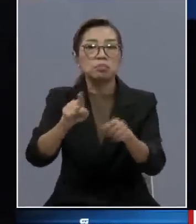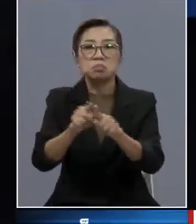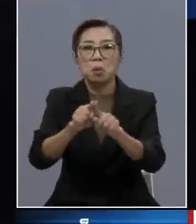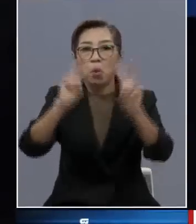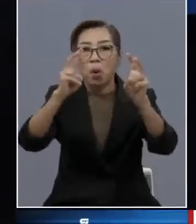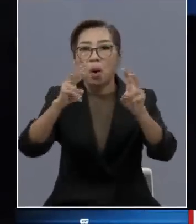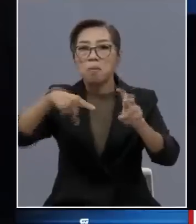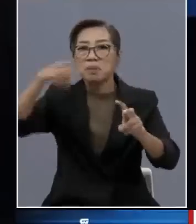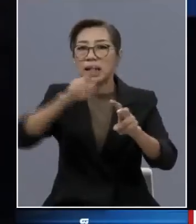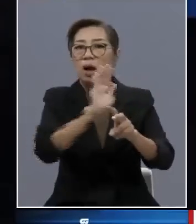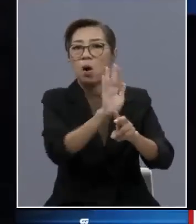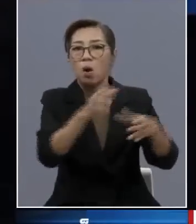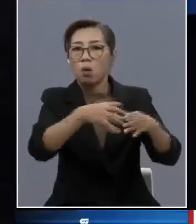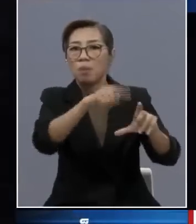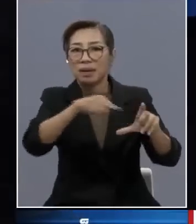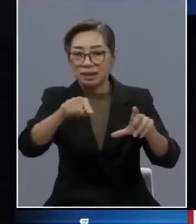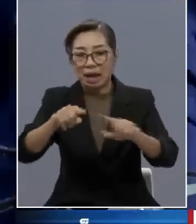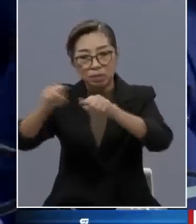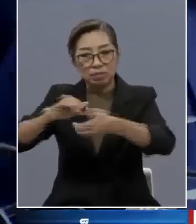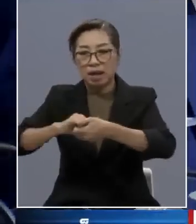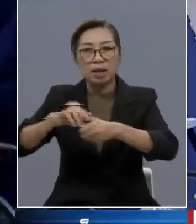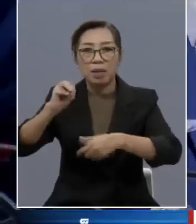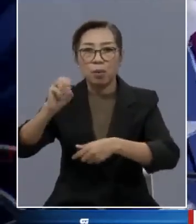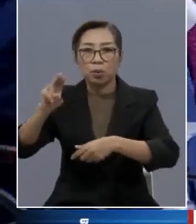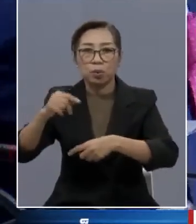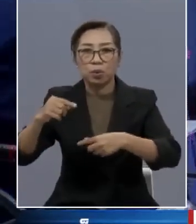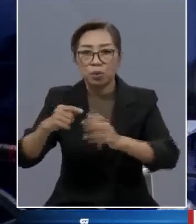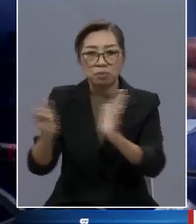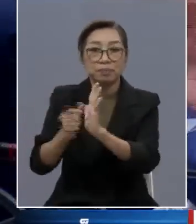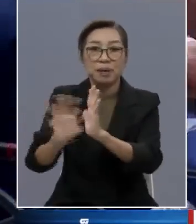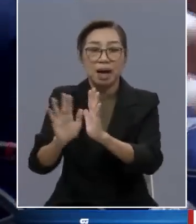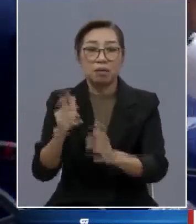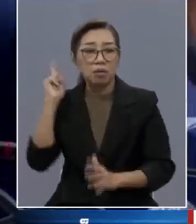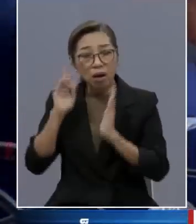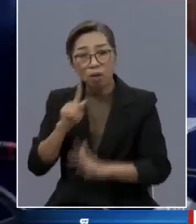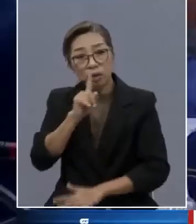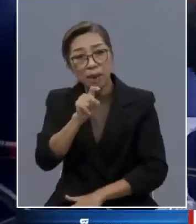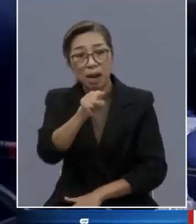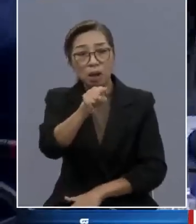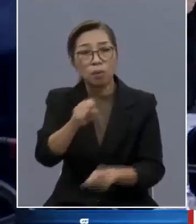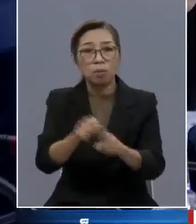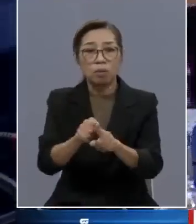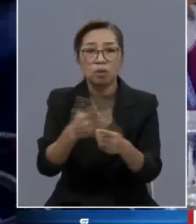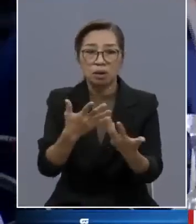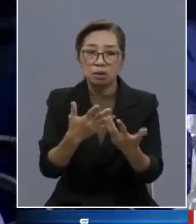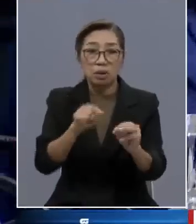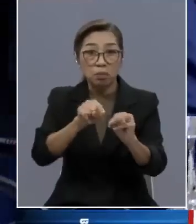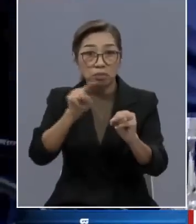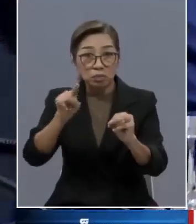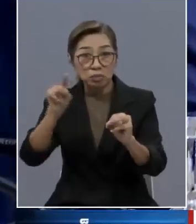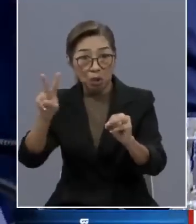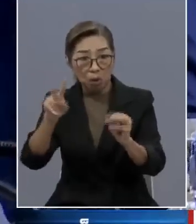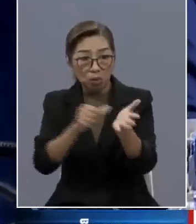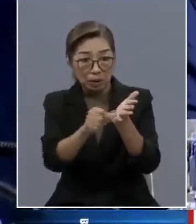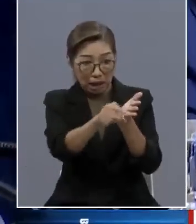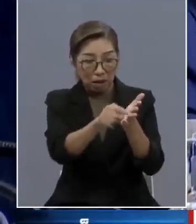ที่ทางก้าวไก่หมายถึงทีนี้นักข่าวก็ถามเหมือนกันนะครับเมื่อวานว่าอ้าวแล้วไอ้เงื่อนไขที่ว่าเนี่ยมันจะส่งผลต่อเสียงโหว